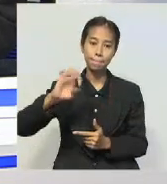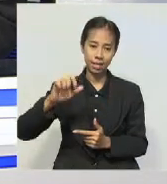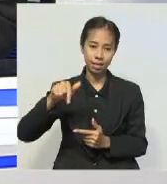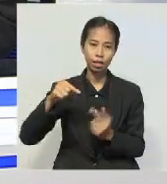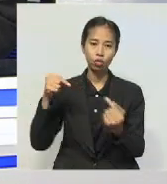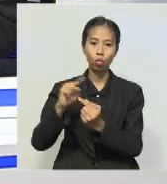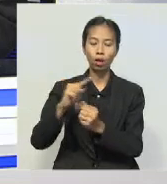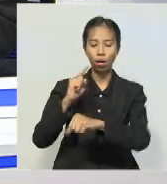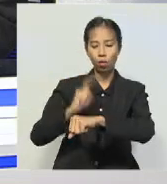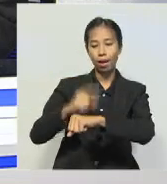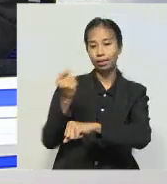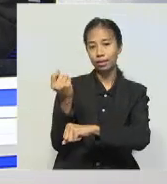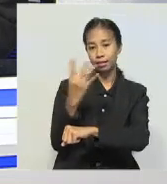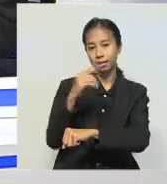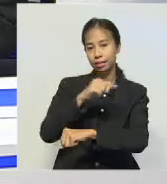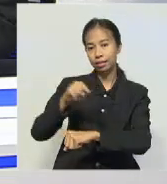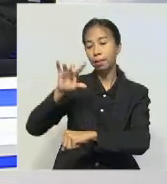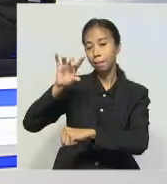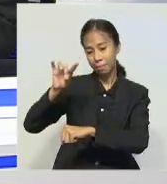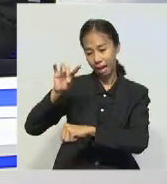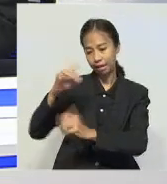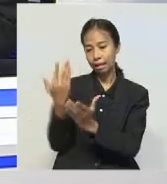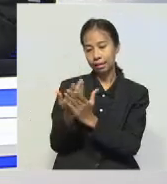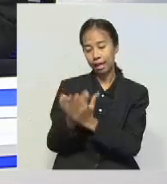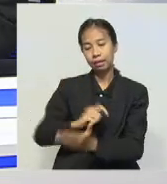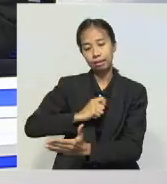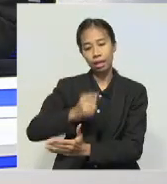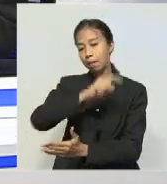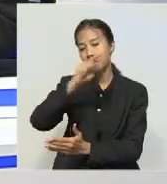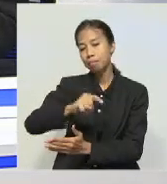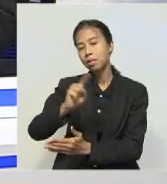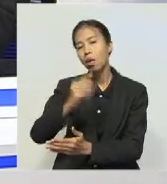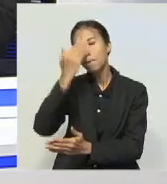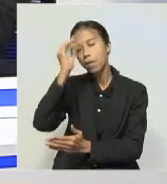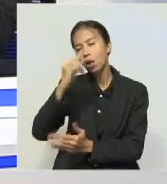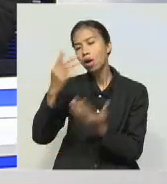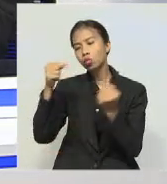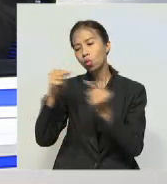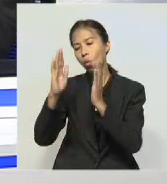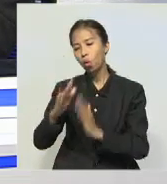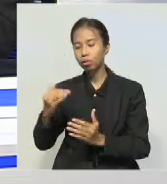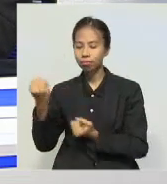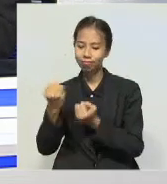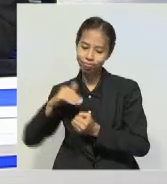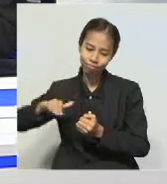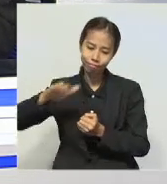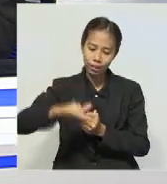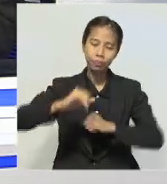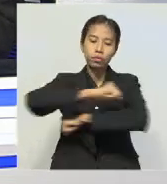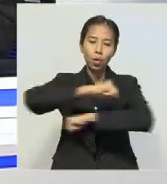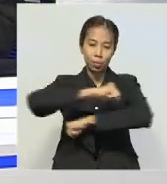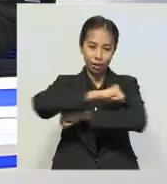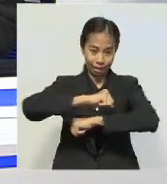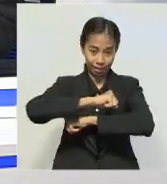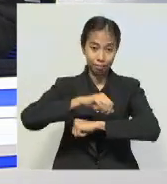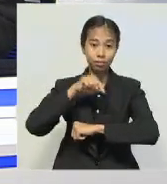อดในเวลา4นาฬิกาถึง8นาฬิกาของทุกวันเพื่อเอื้อประโยชน์ให้แก่ผู้ที่มาออกกำลังกายแล้วก็เพื่อเป็นการจัดระเบียบ